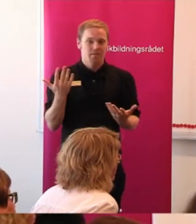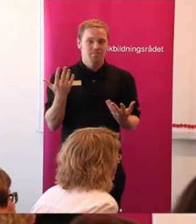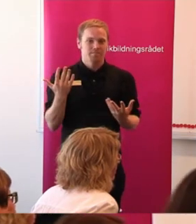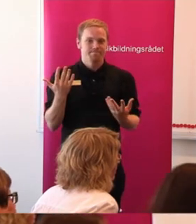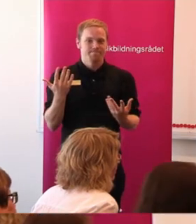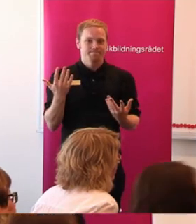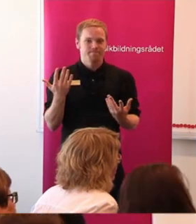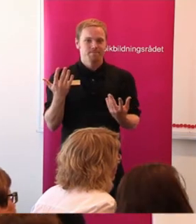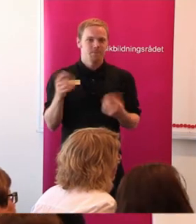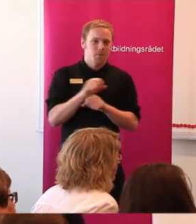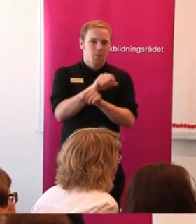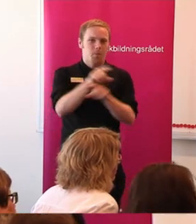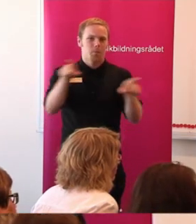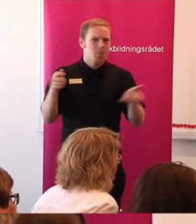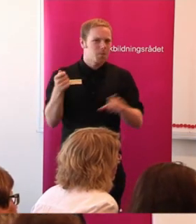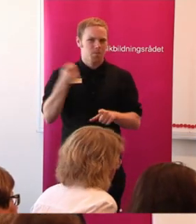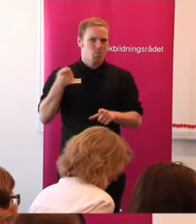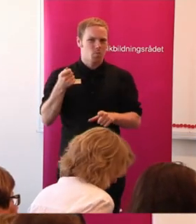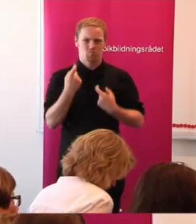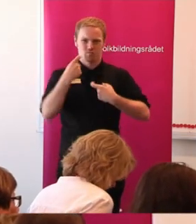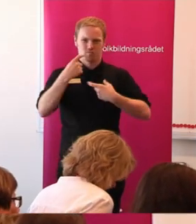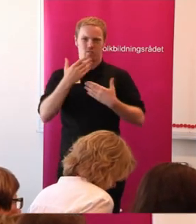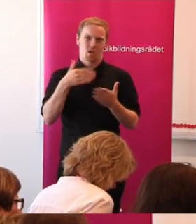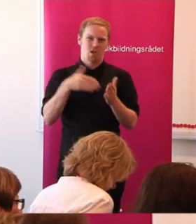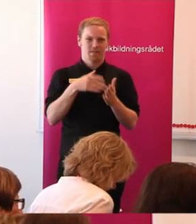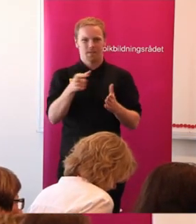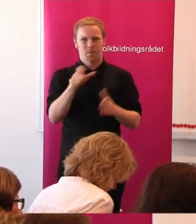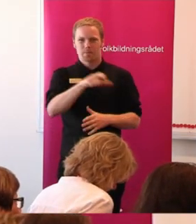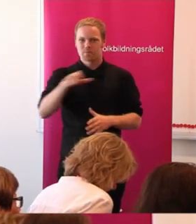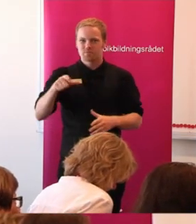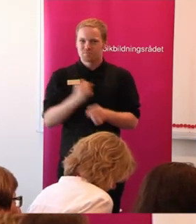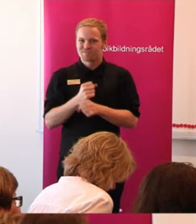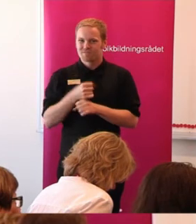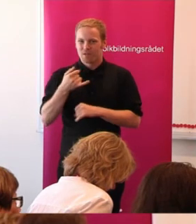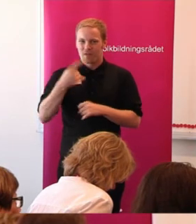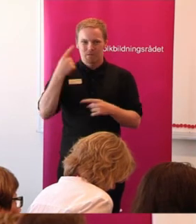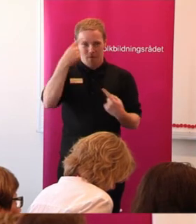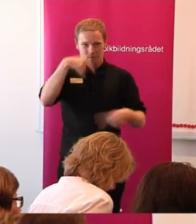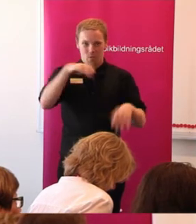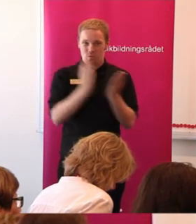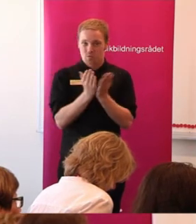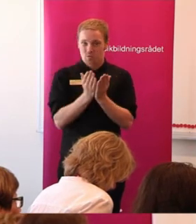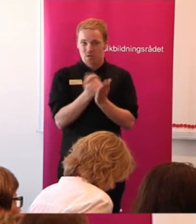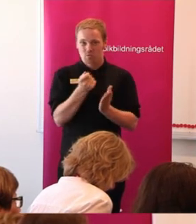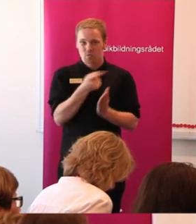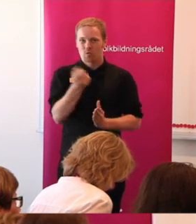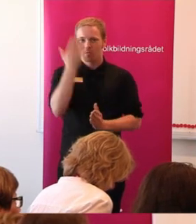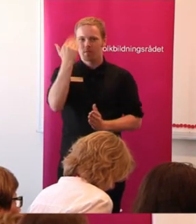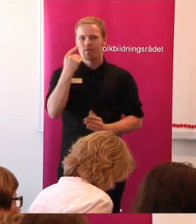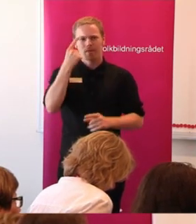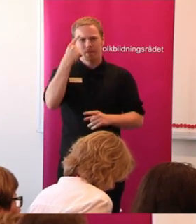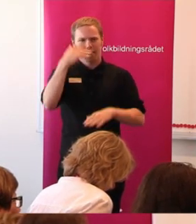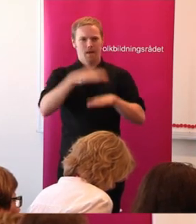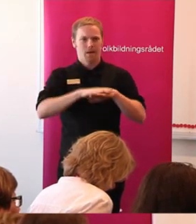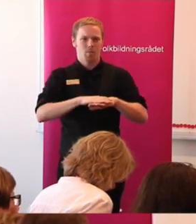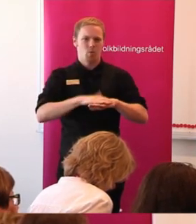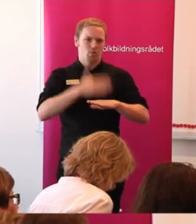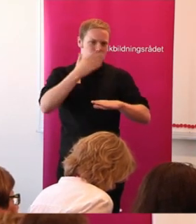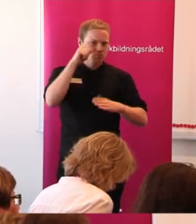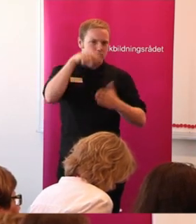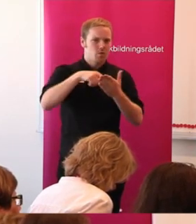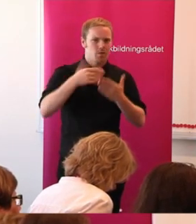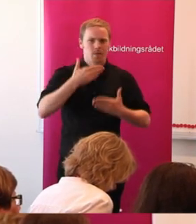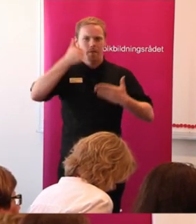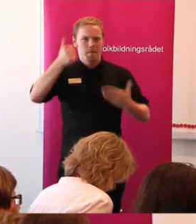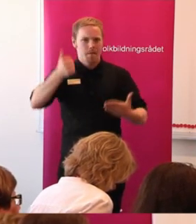till folkhögskolegänget som sitter här? Vad kan de bli bättre på? Finns det någonting som de skulle kunna göra ännu bättre än vad det som sker idag,